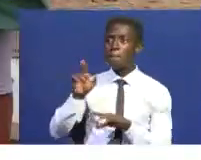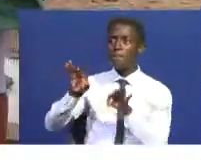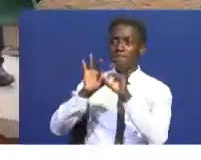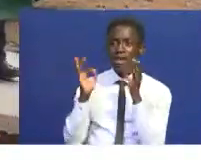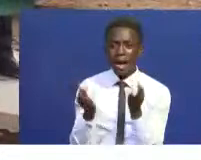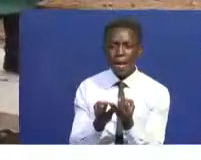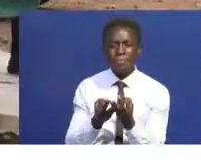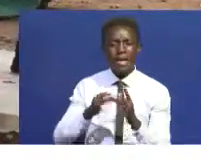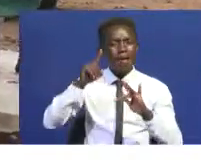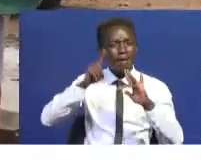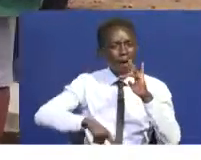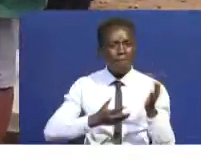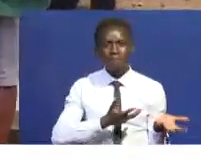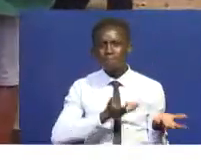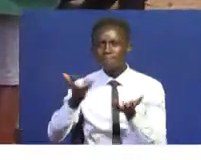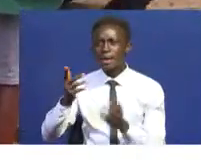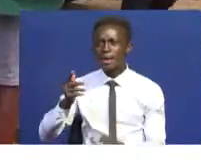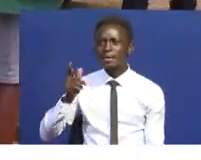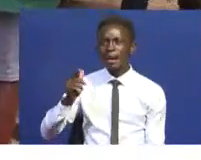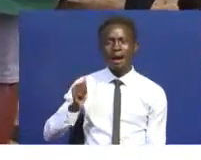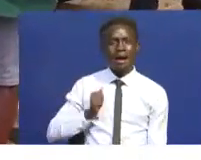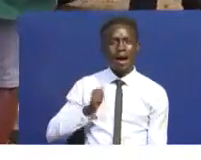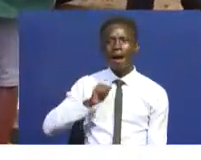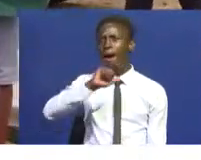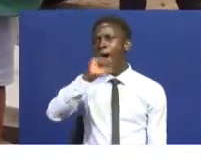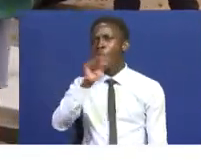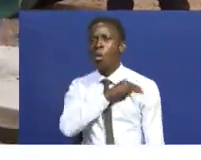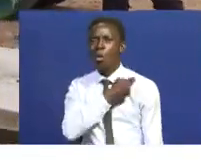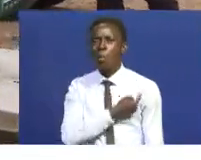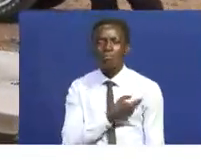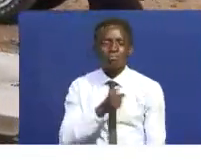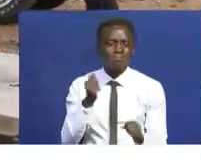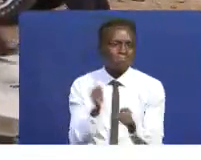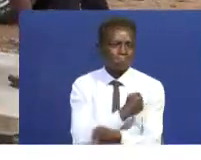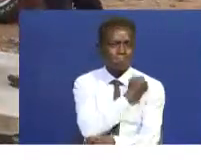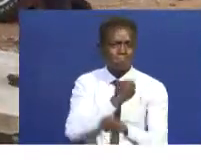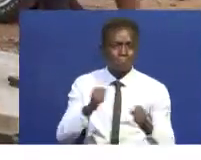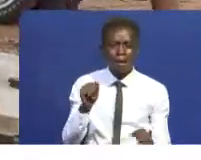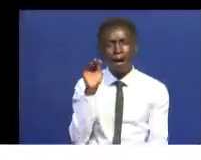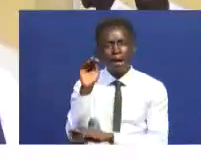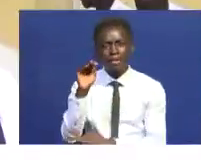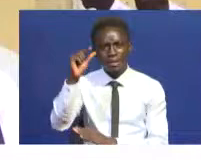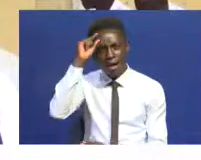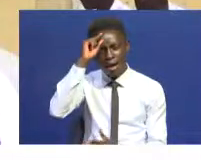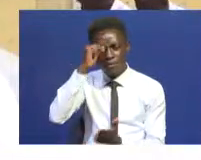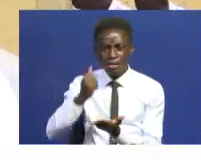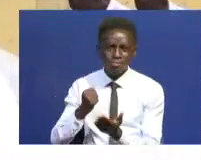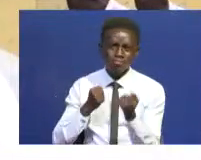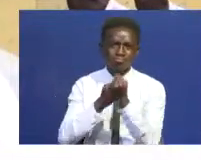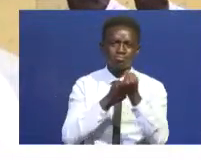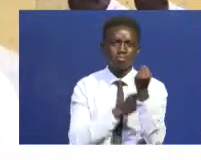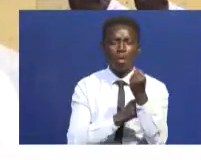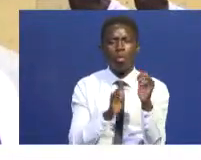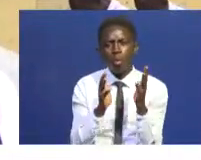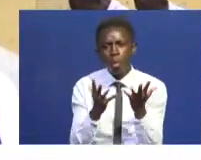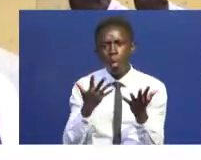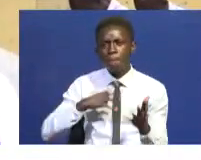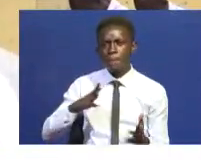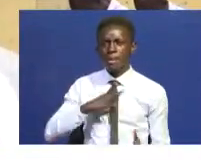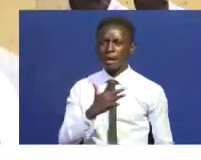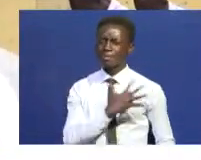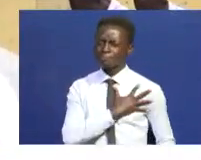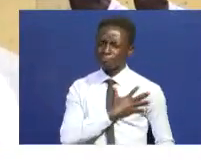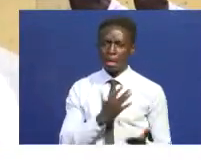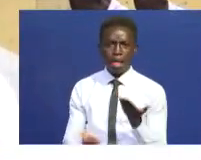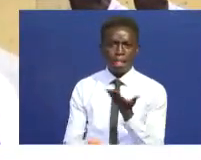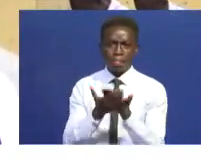yao katika hospitali nyingine na inaomba usaidizi wa kifedha kutoka kwa serikali na wahisani. Hata sina